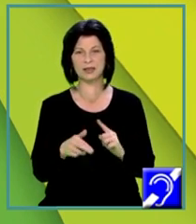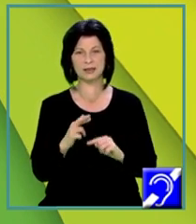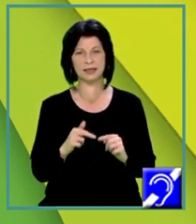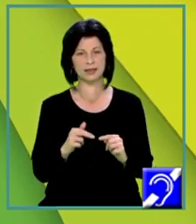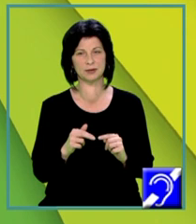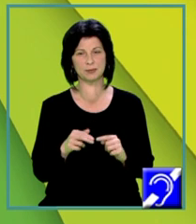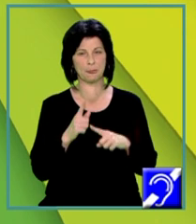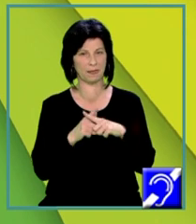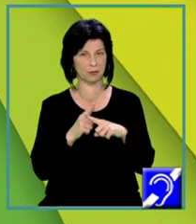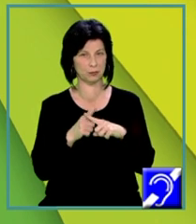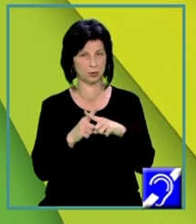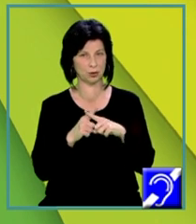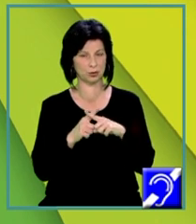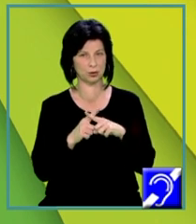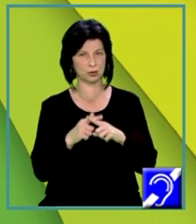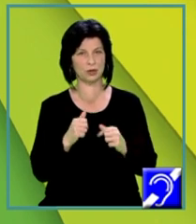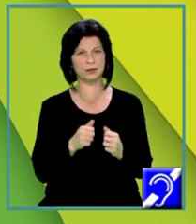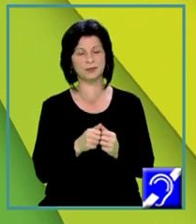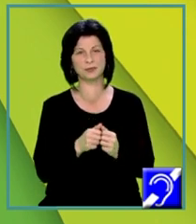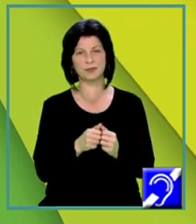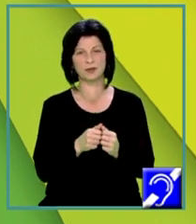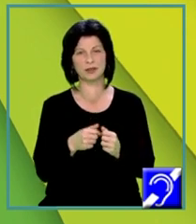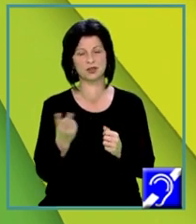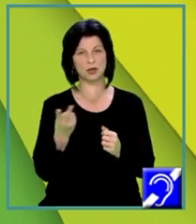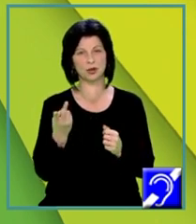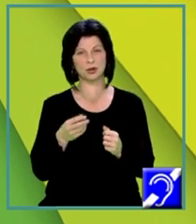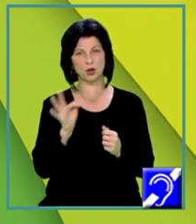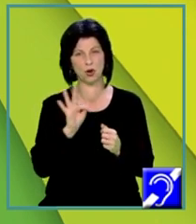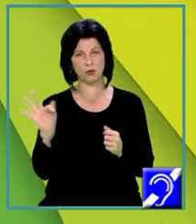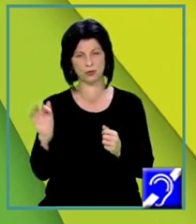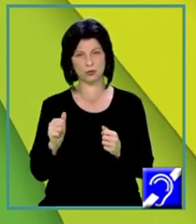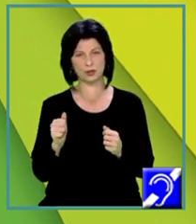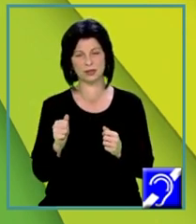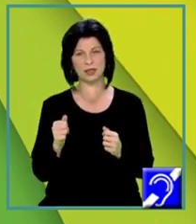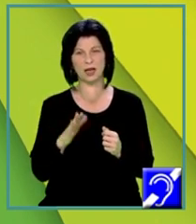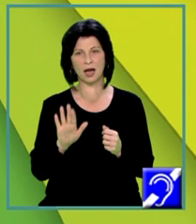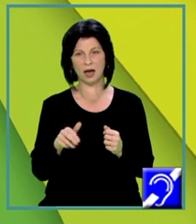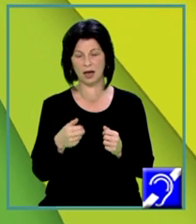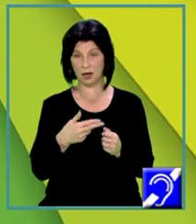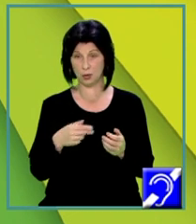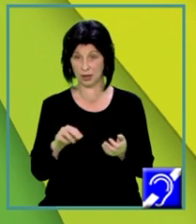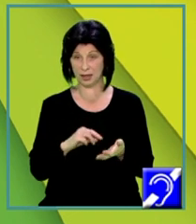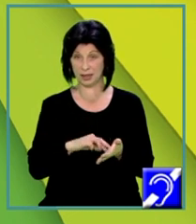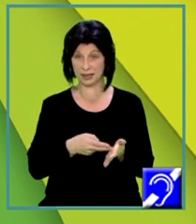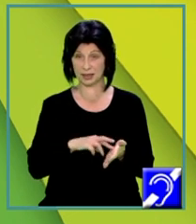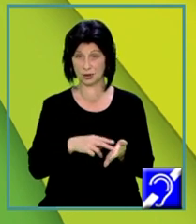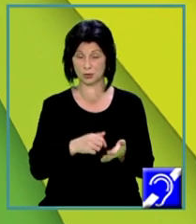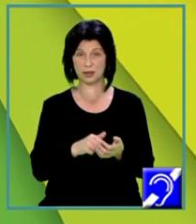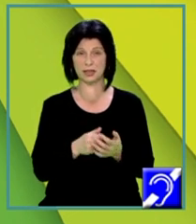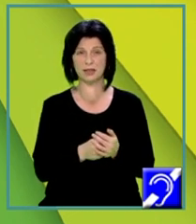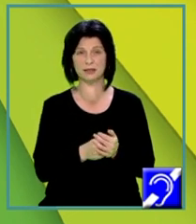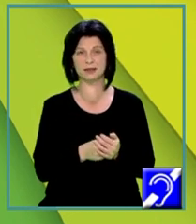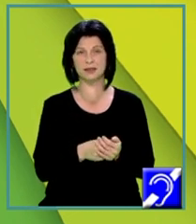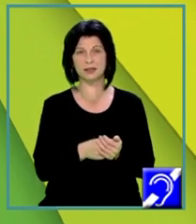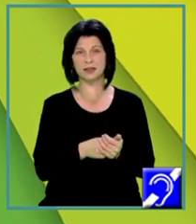și produsul gel vor ambele dau ca rezultat funcția nu la pentru orice x d știind că f de x ori g de x